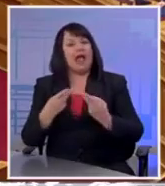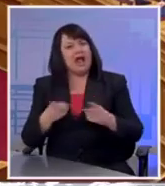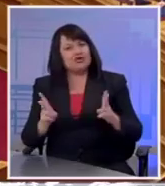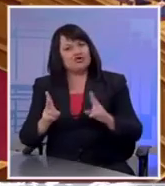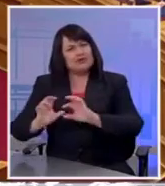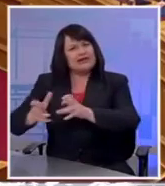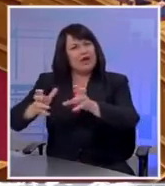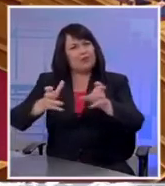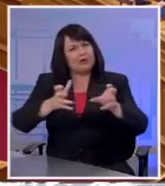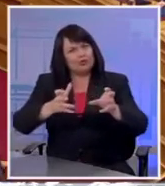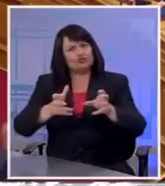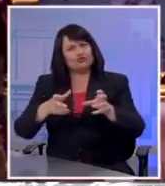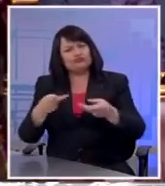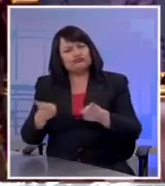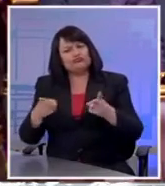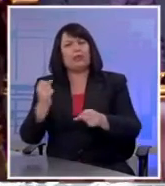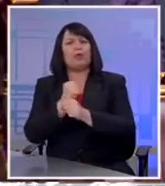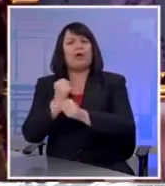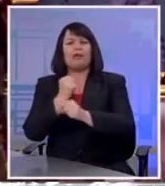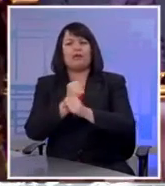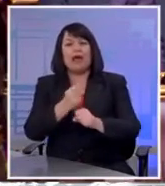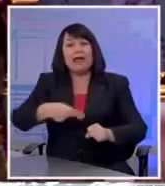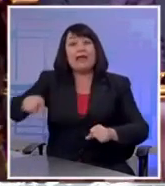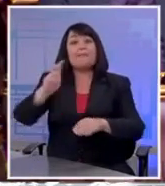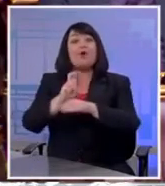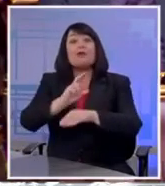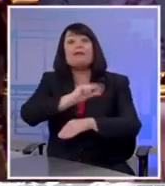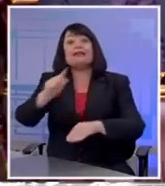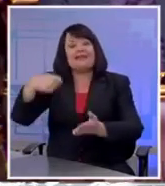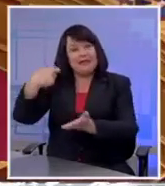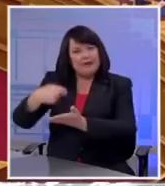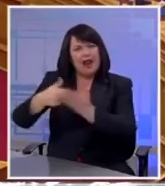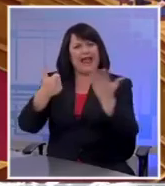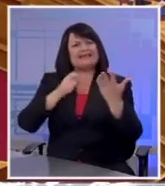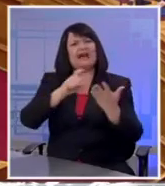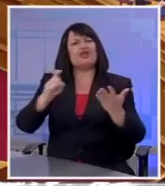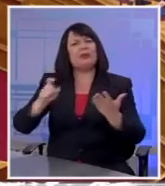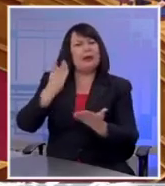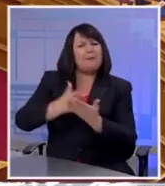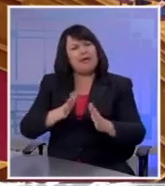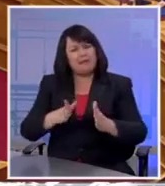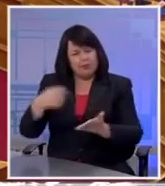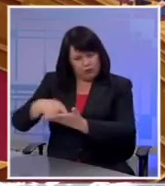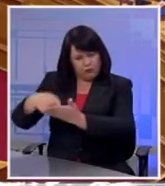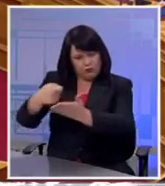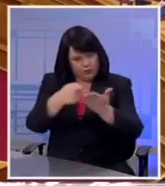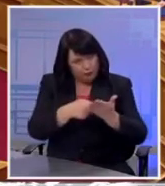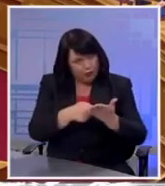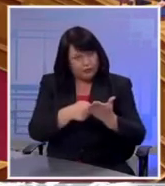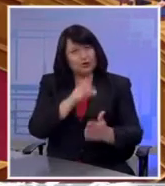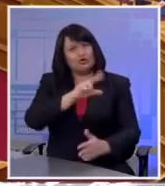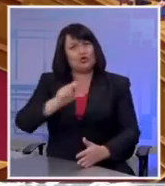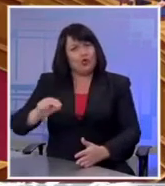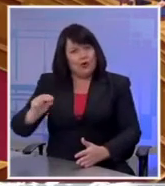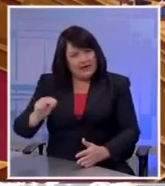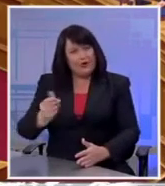όλους. Βάλτε και αυτούς τους υπολείπους να πληρώσουν τα ίδια που πλήρωσαν, τα 60 εκατομμύρια κατά μέσον όρο που πλήρωσαν οι άλλοι, να